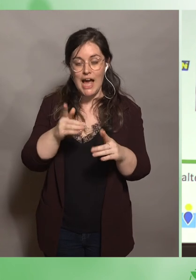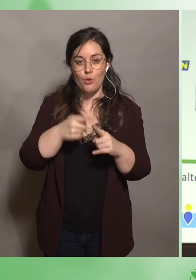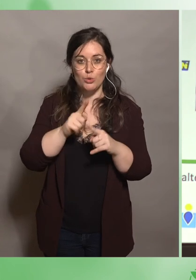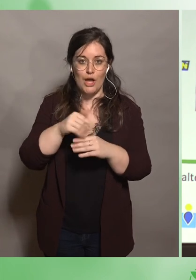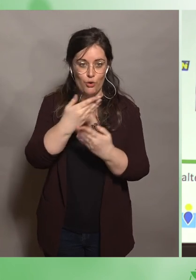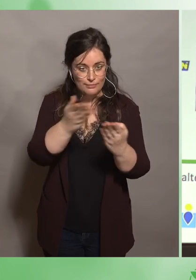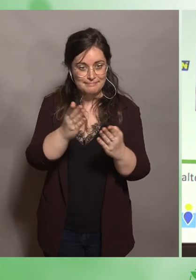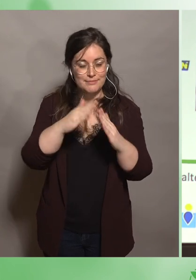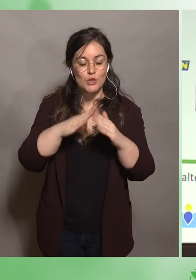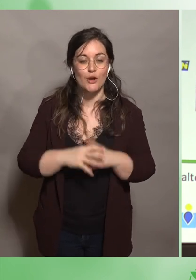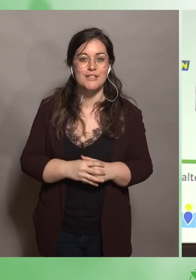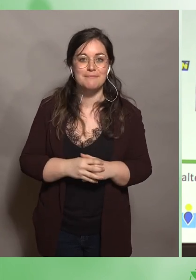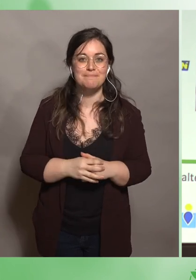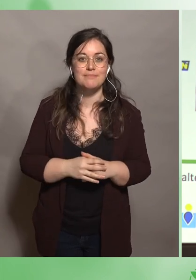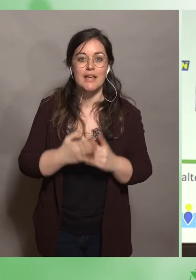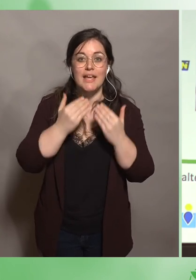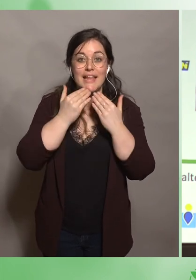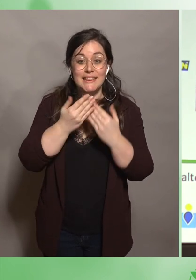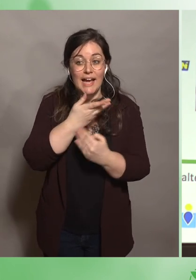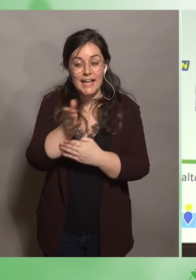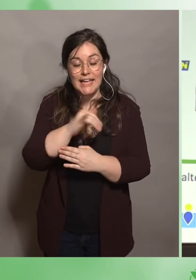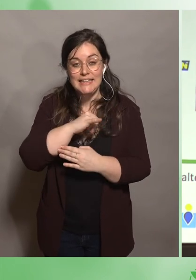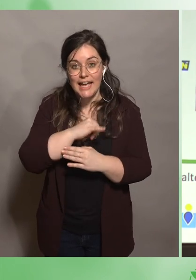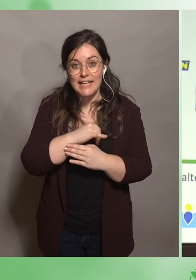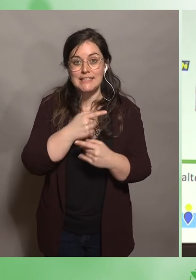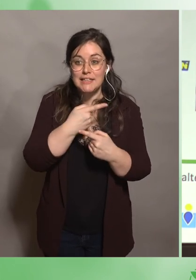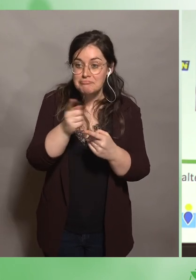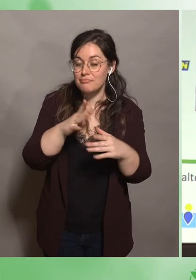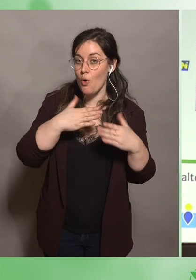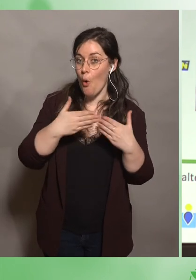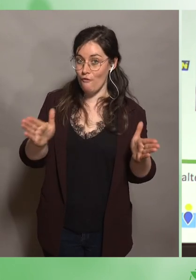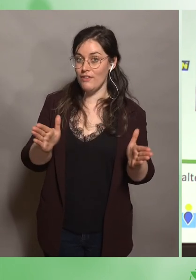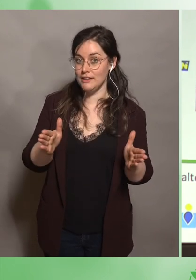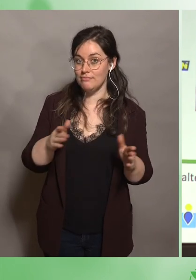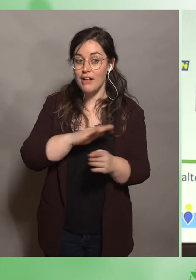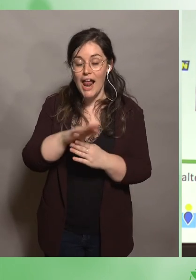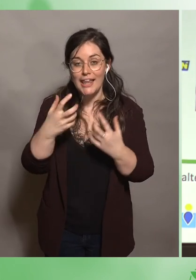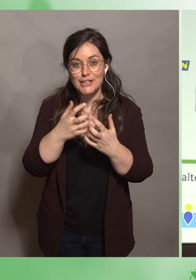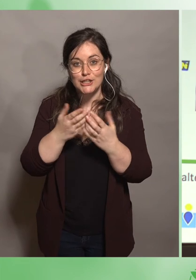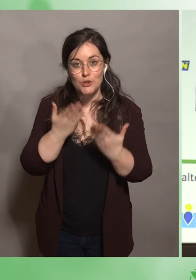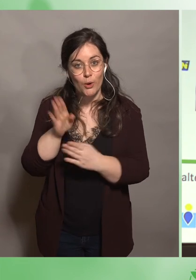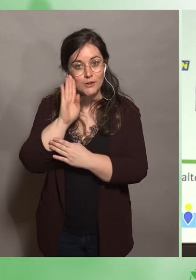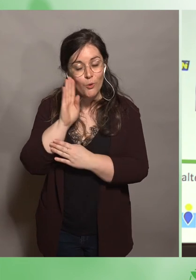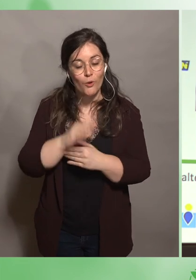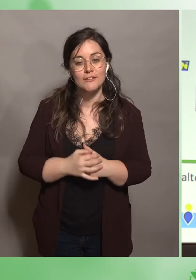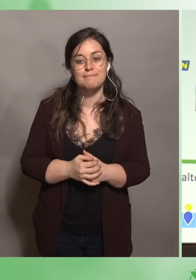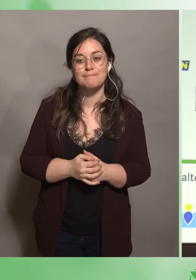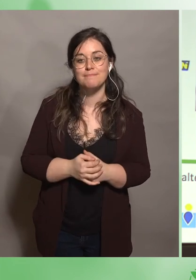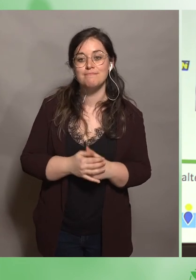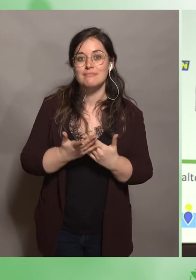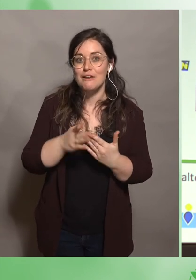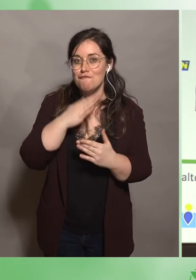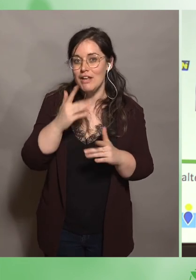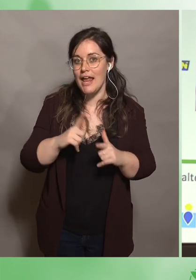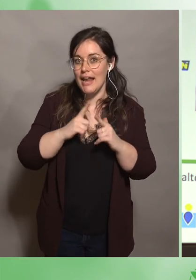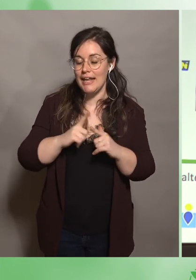zu Hause. Ich bedanke mich für Ihr Interesse, für Ihre Offenheit, für all Ihre Geschichten, die wir heute gehört haben, für die